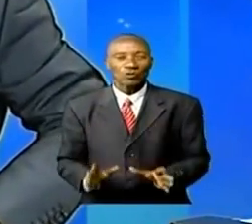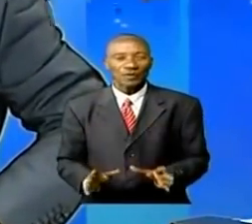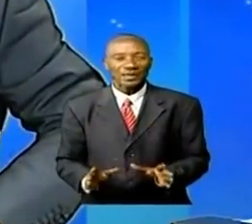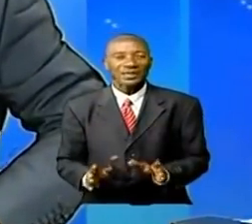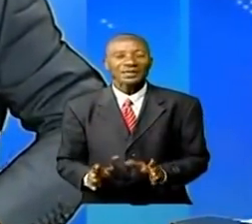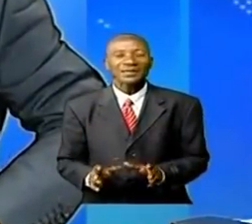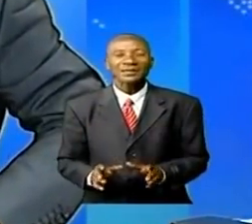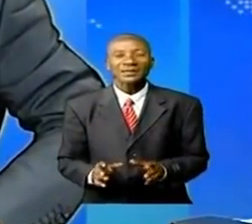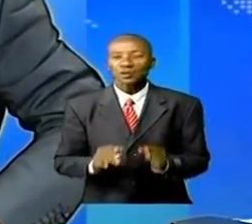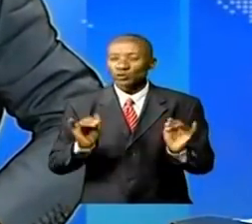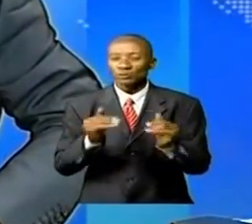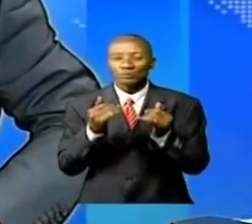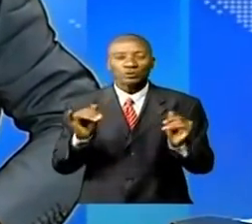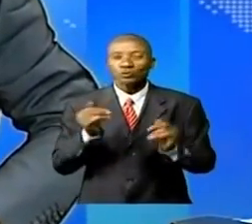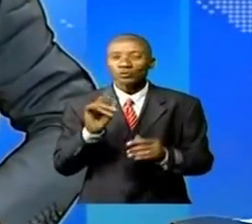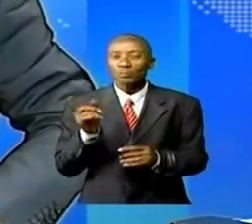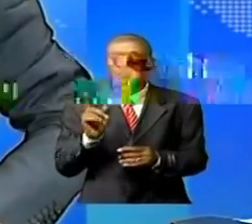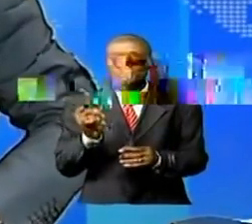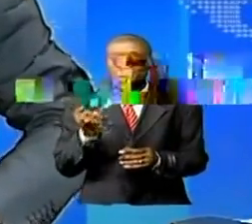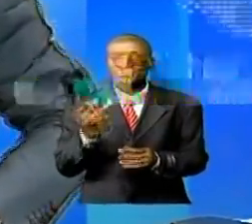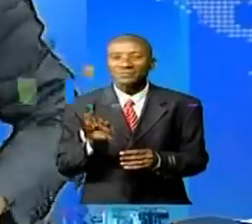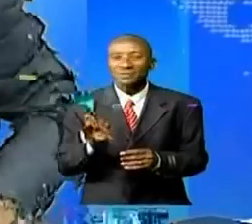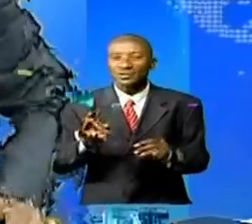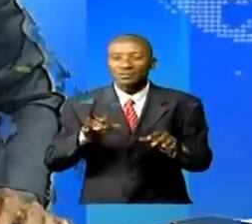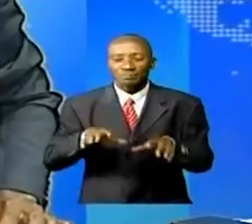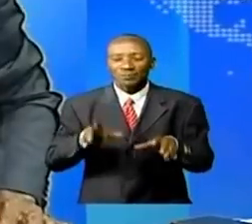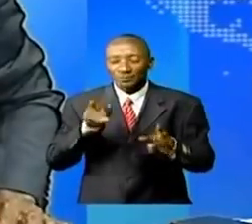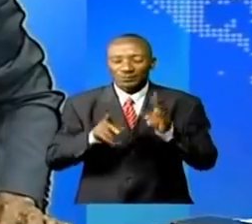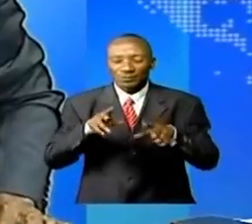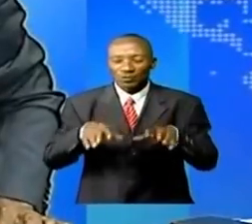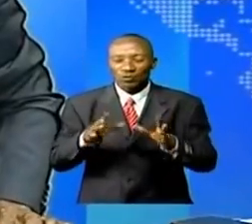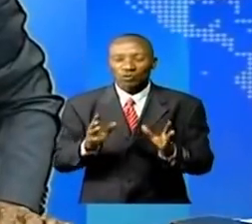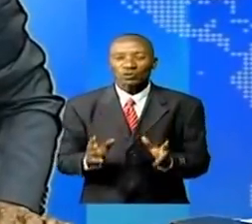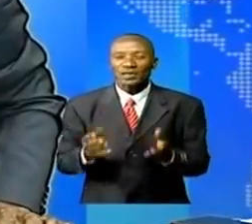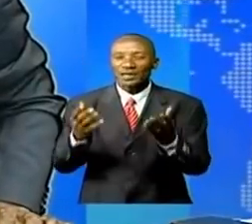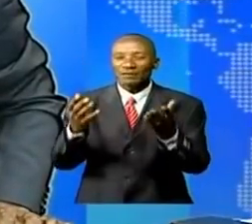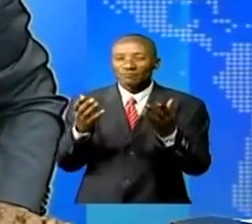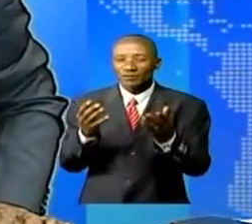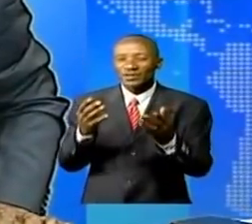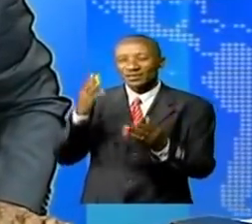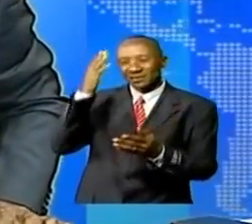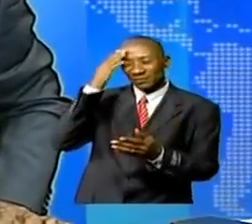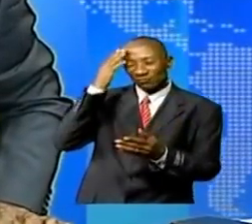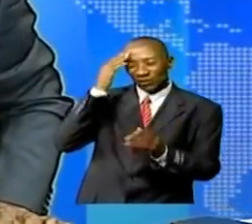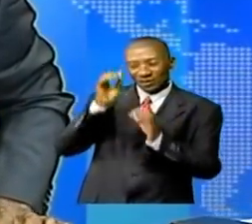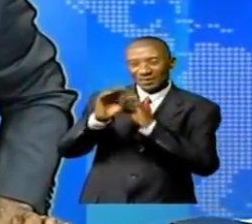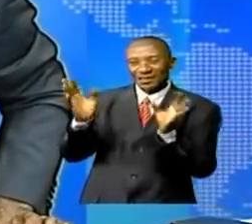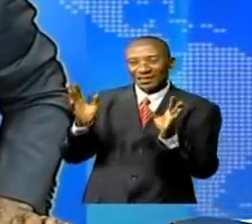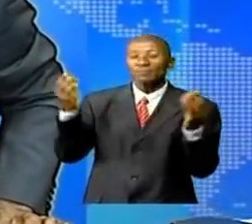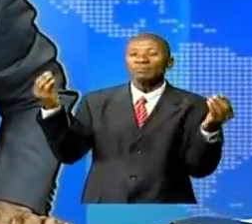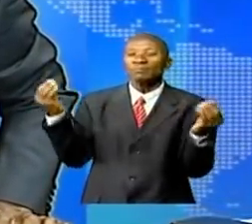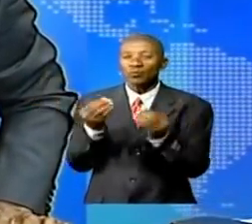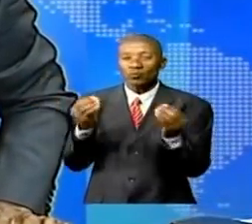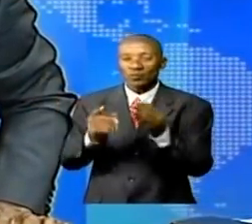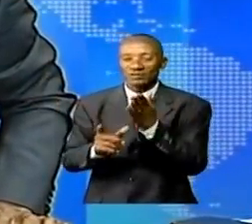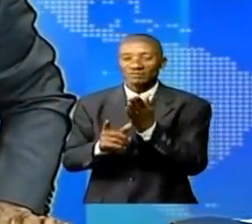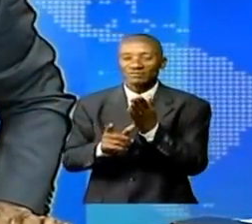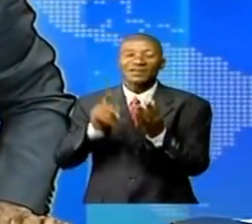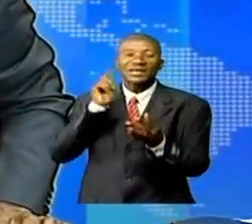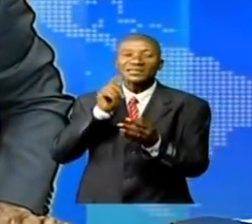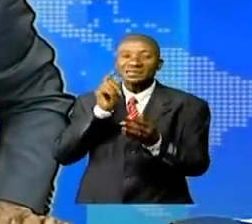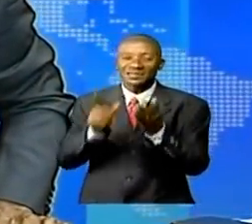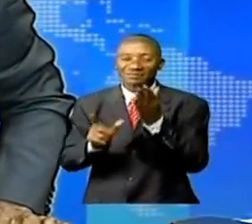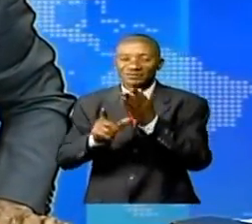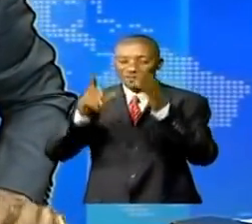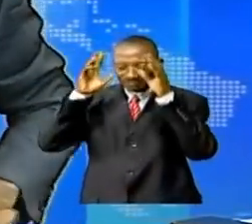majorité, dénoncé ces propos déplacés, exigé des excuses de William Ruto, ancien vice-président du